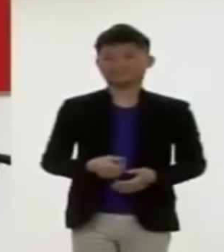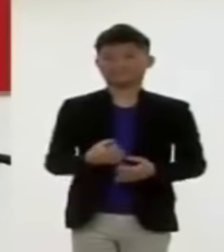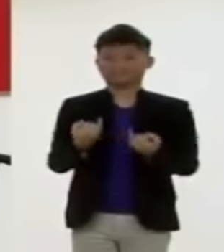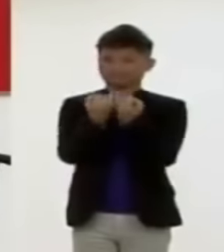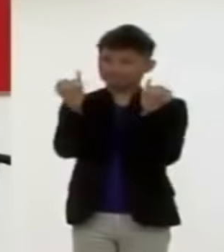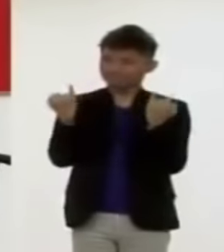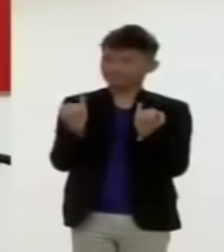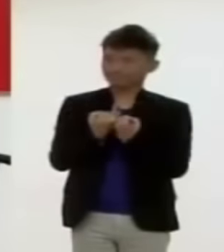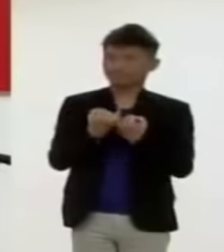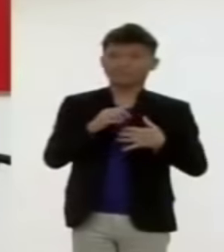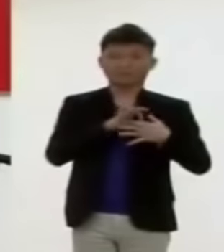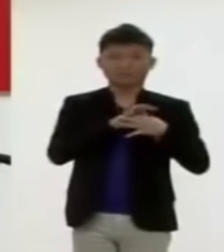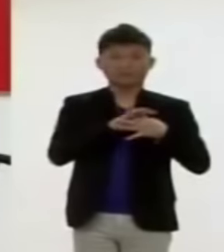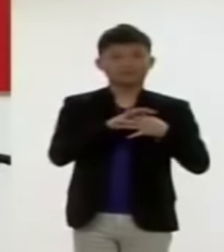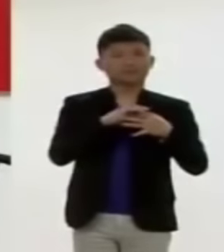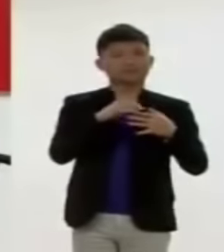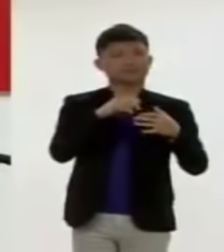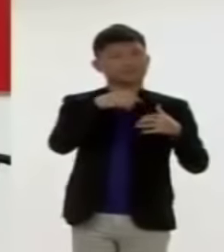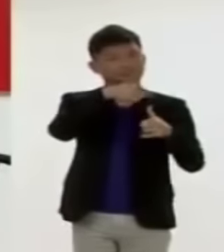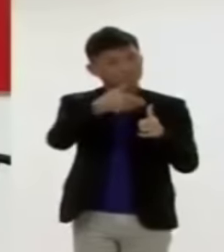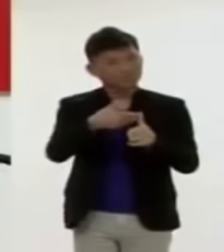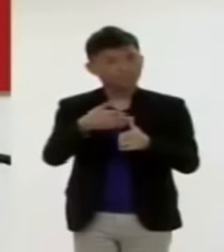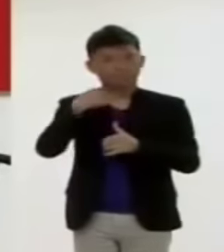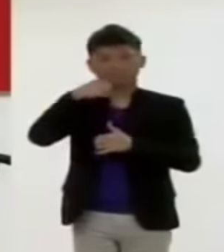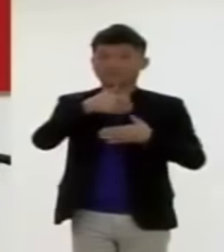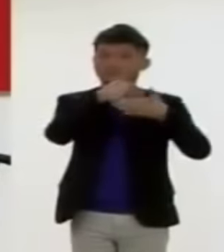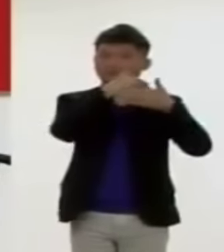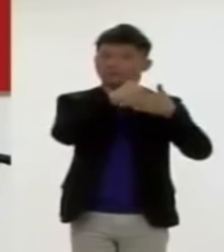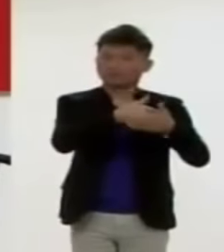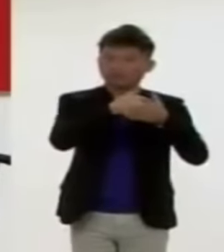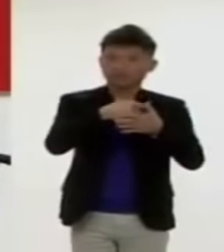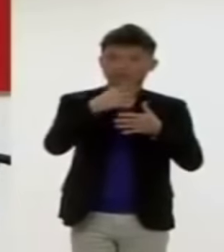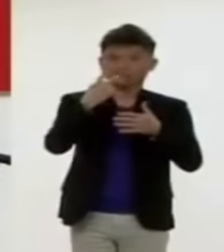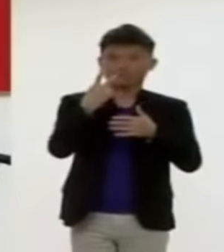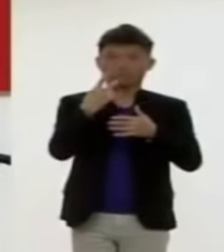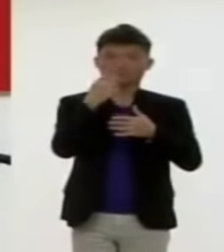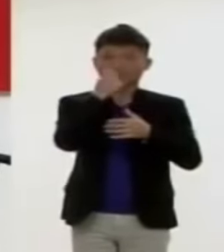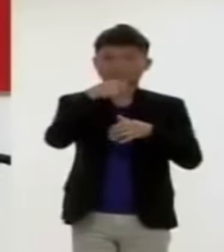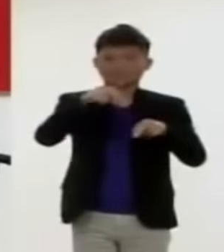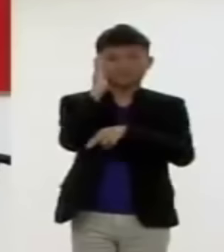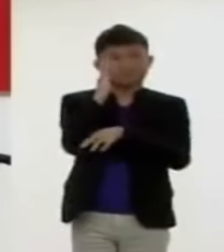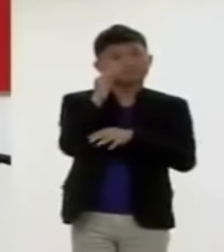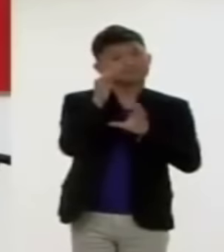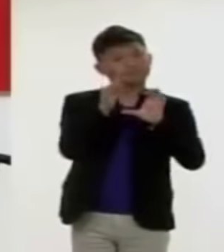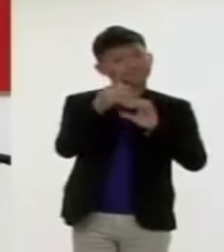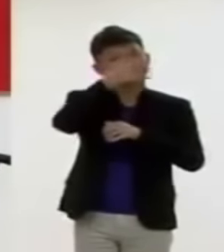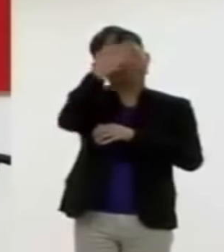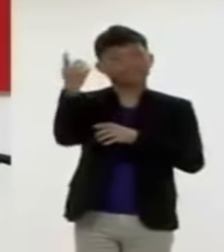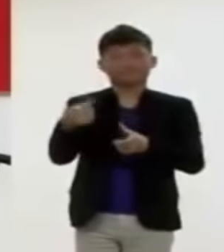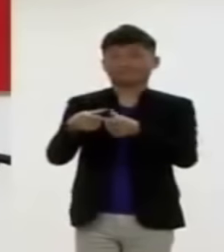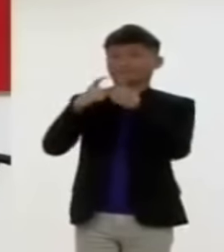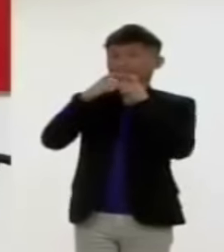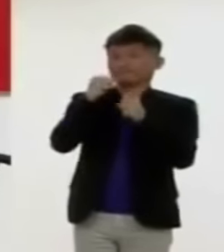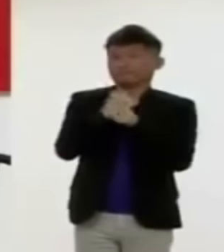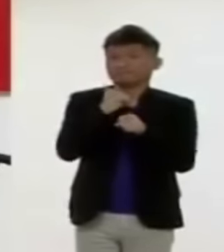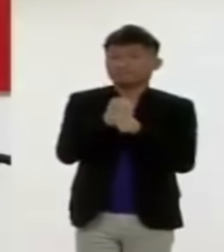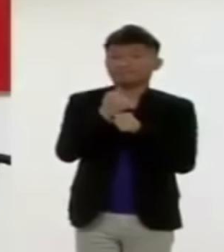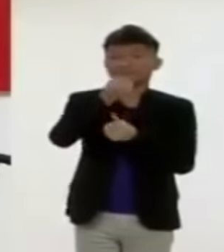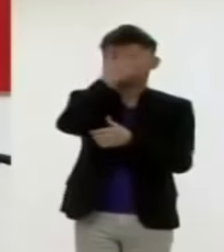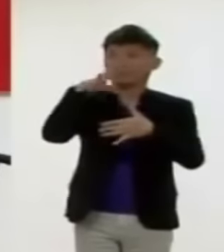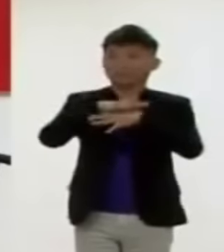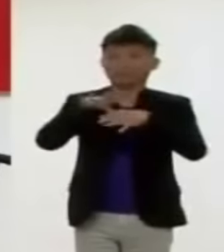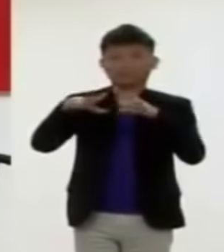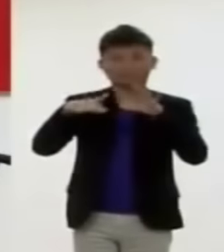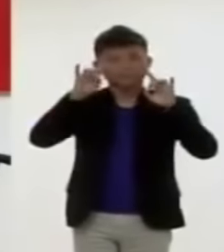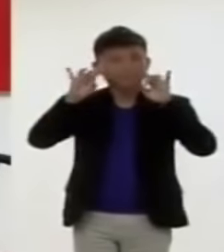关心教育，关心医疗，两岸特别行政区，让青年能够回来就业，让青年的文化创意